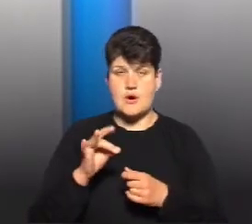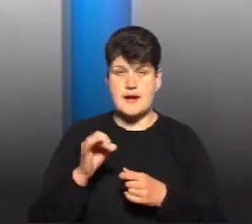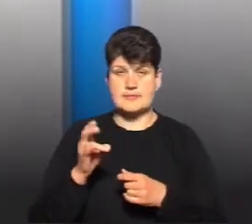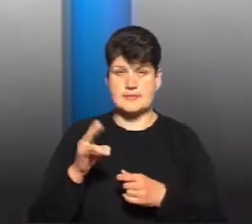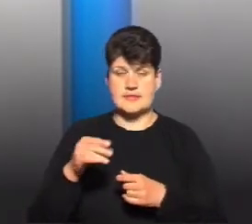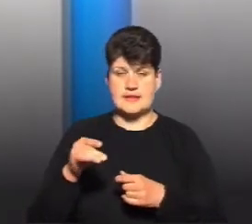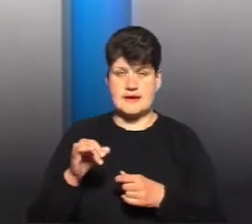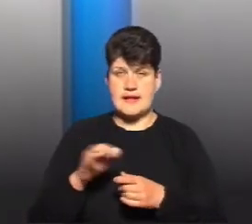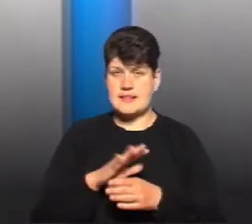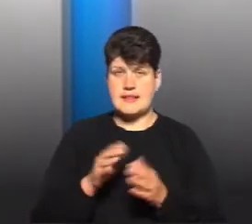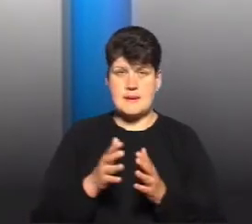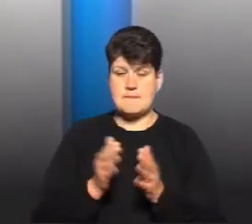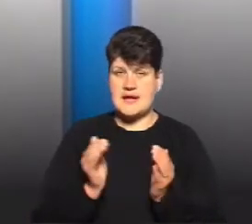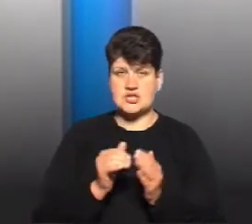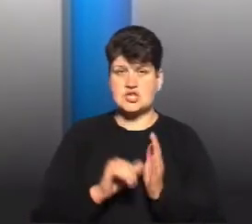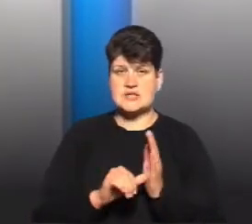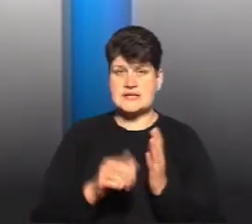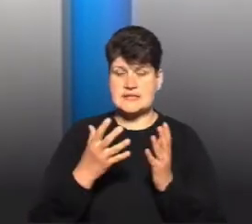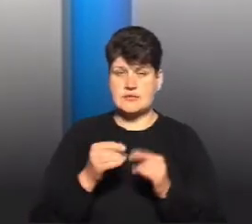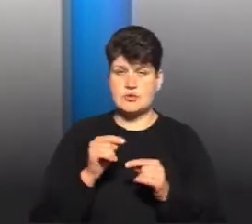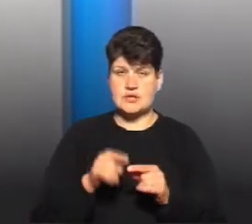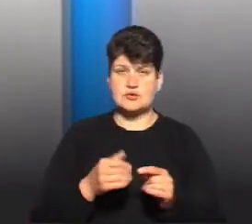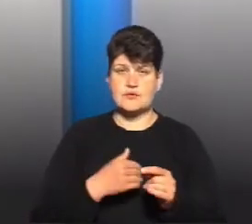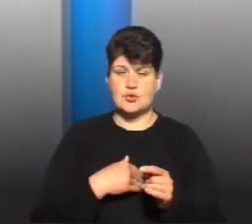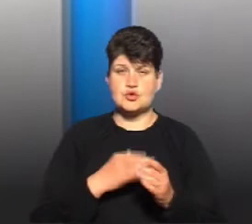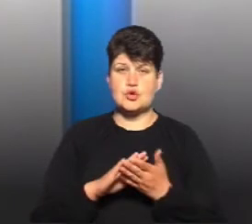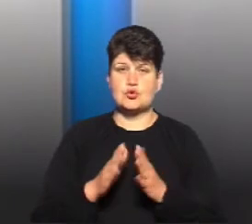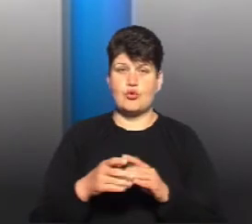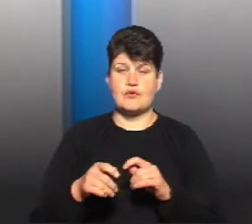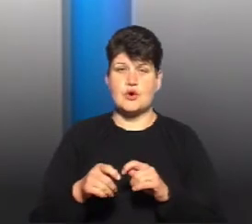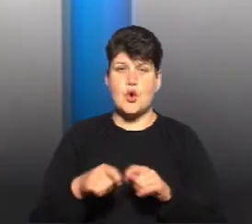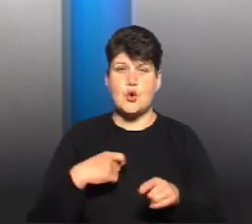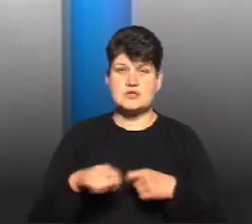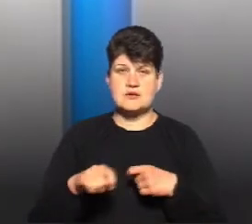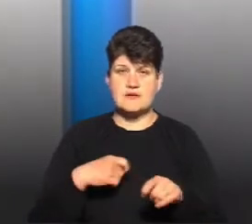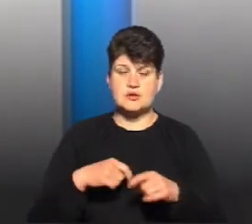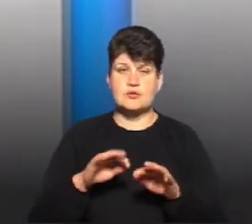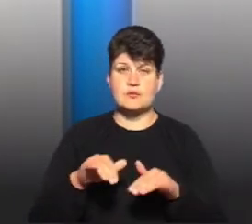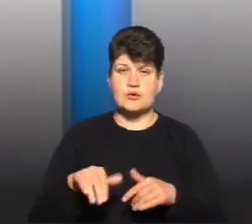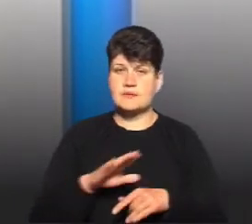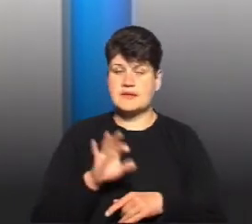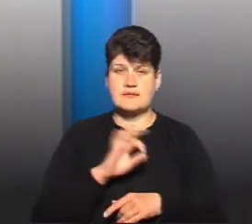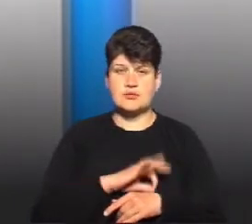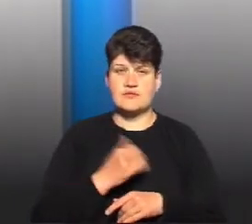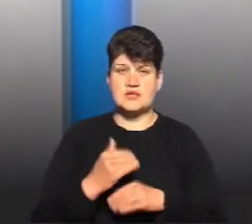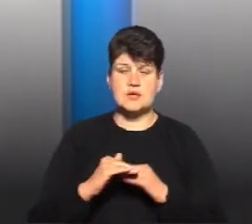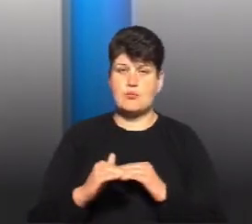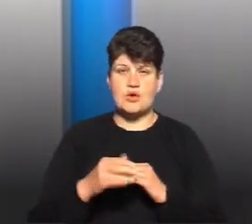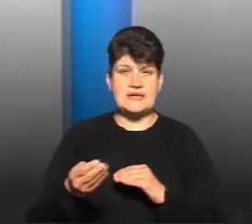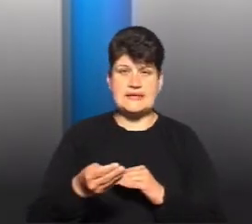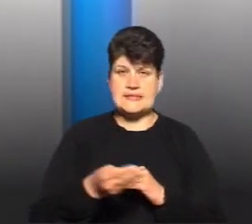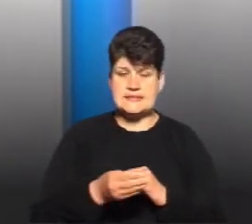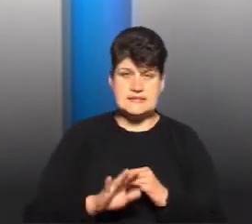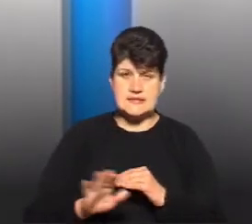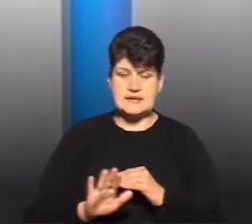як за 60 днів про те, що ви хочете такий договір розірвати, для того, щоб він потім в подальшому не використовував ваше поле, не засівав його і потім не виставив